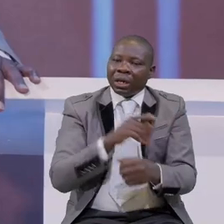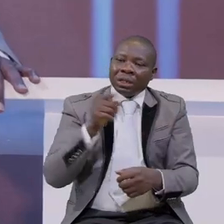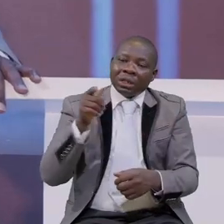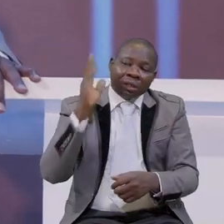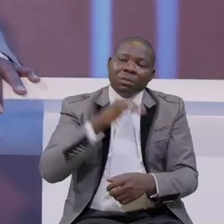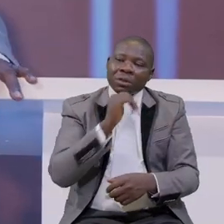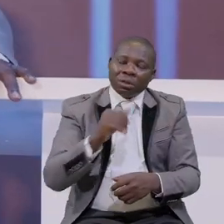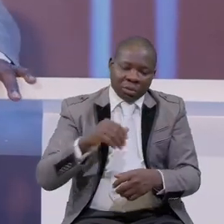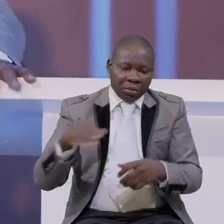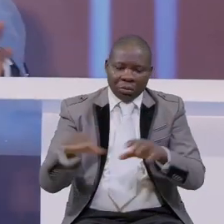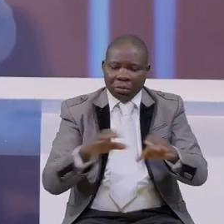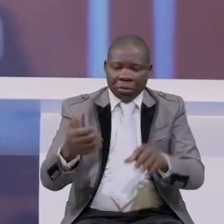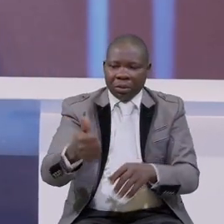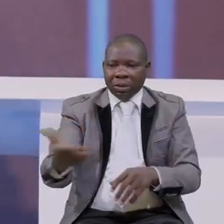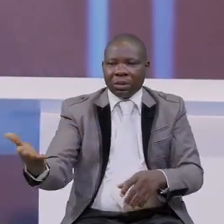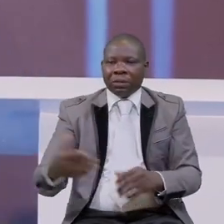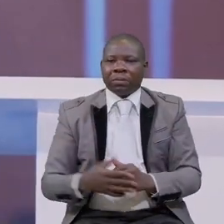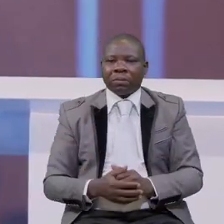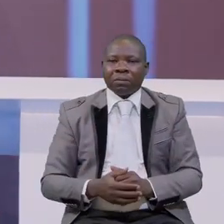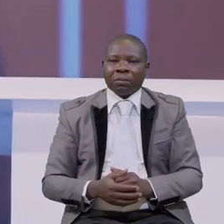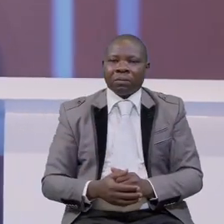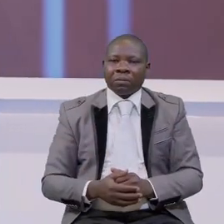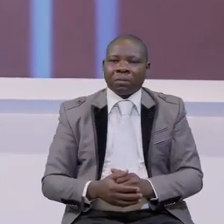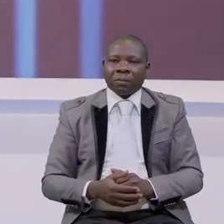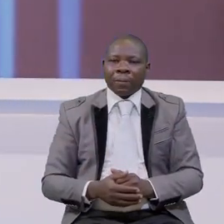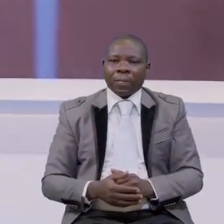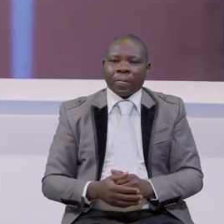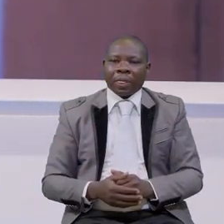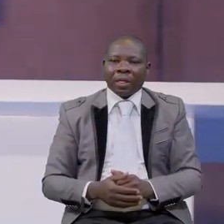il ne pourra pas toucher quelqu'un.